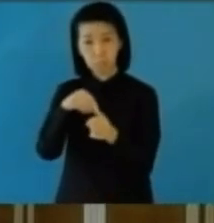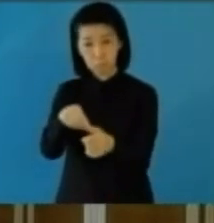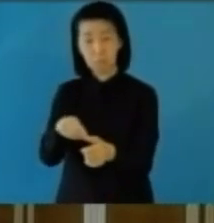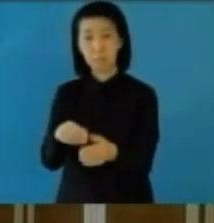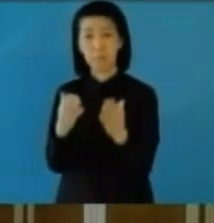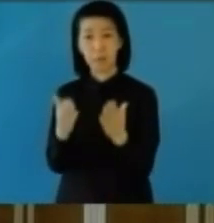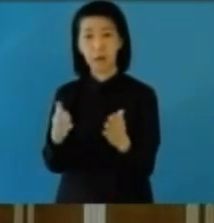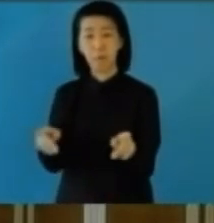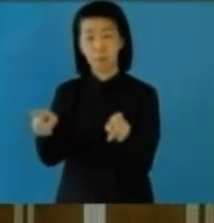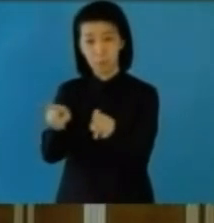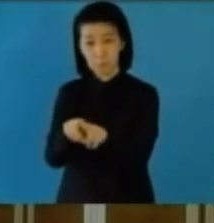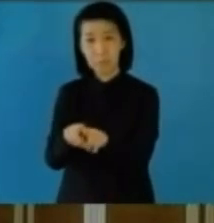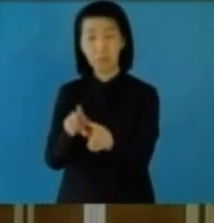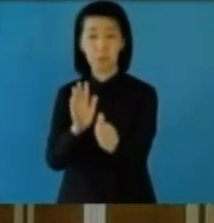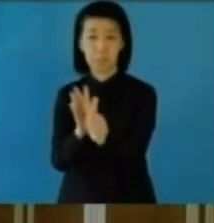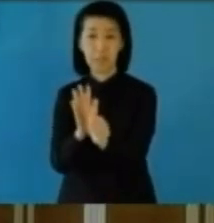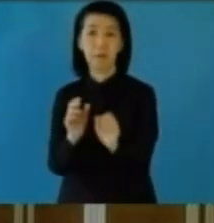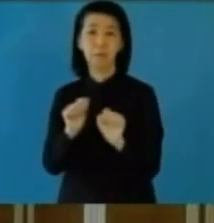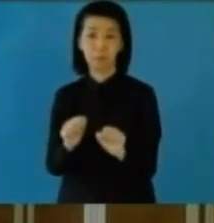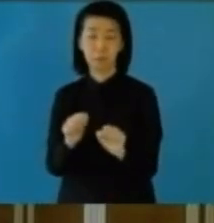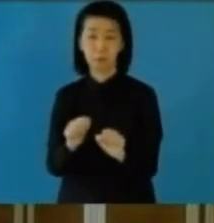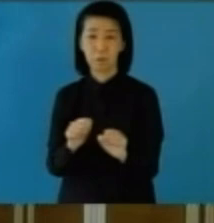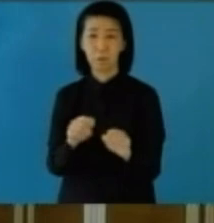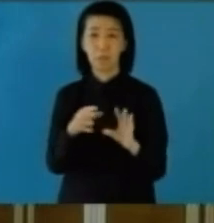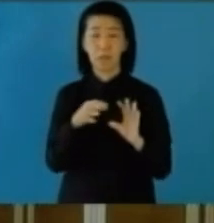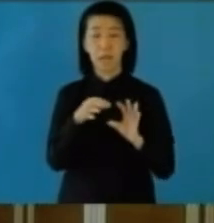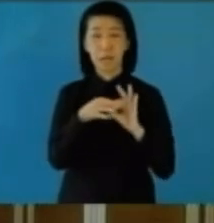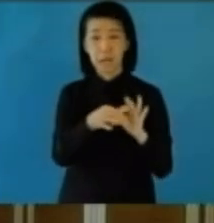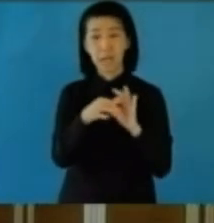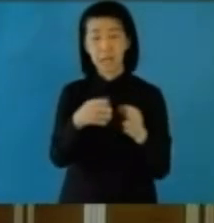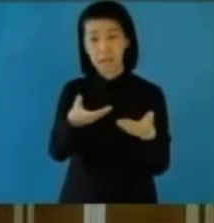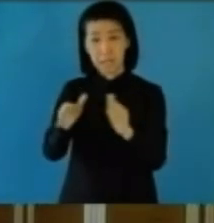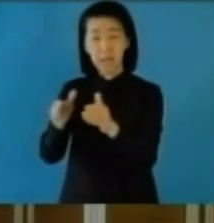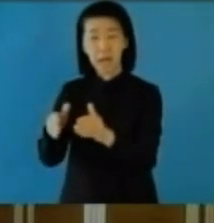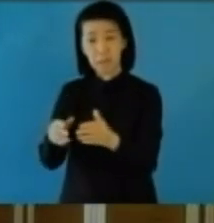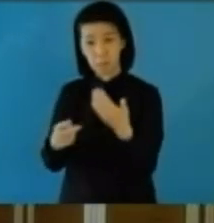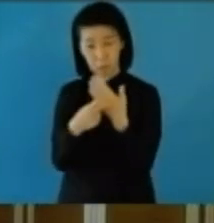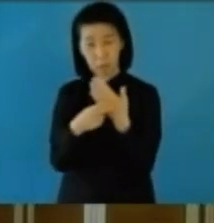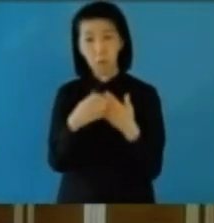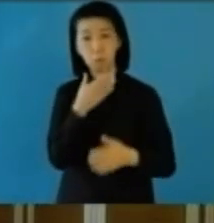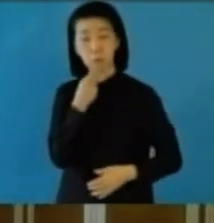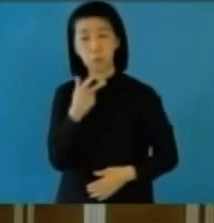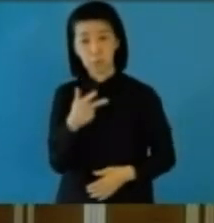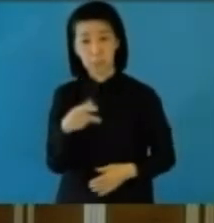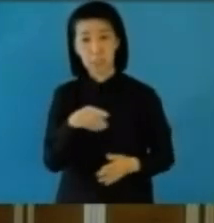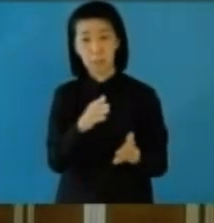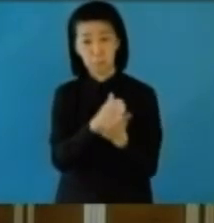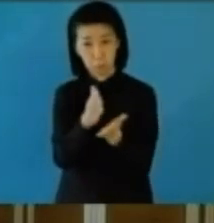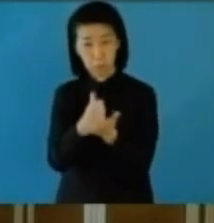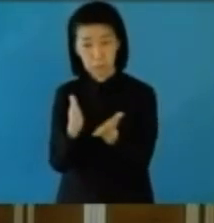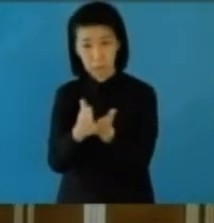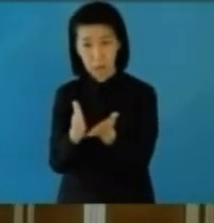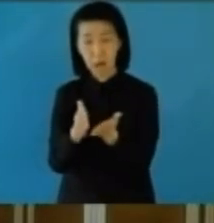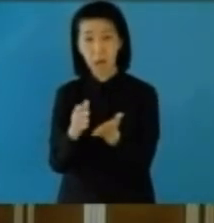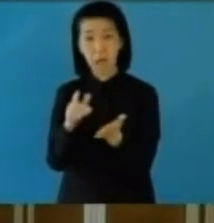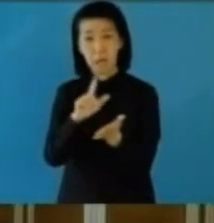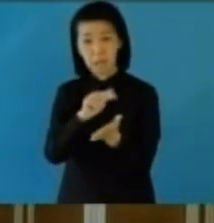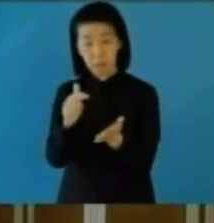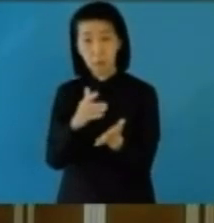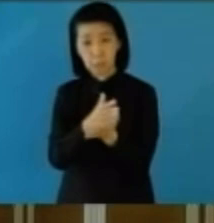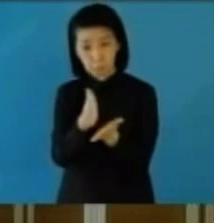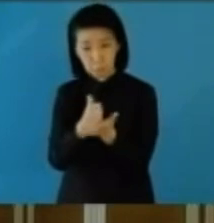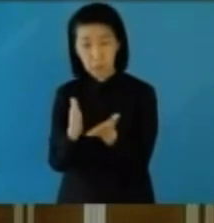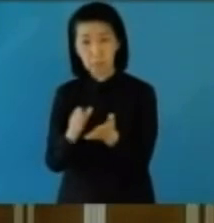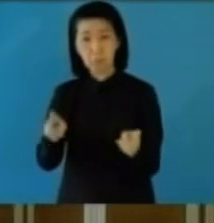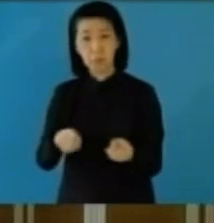とともに、各関係機関と医療福祉分野等の多職種の専門家と連携し